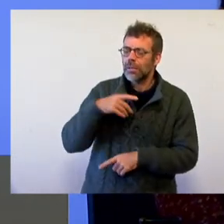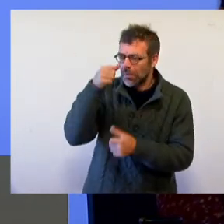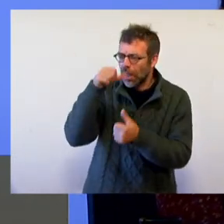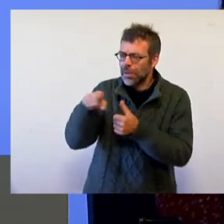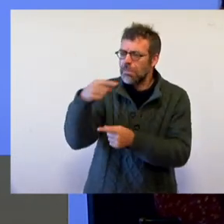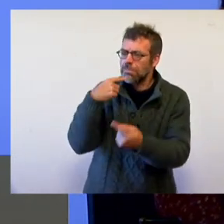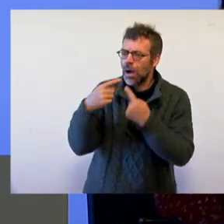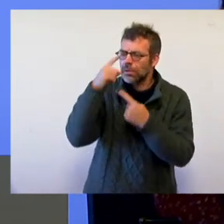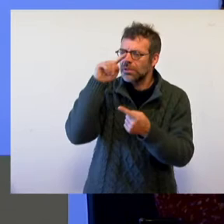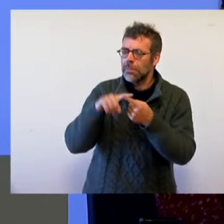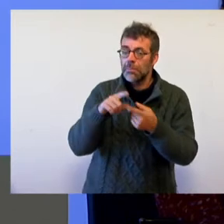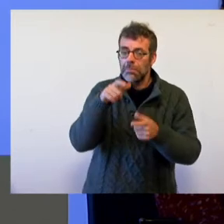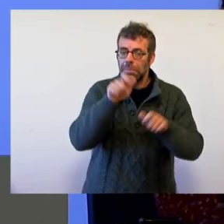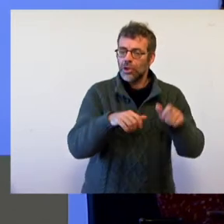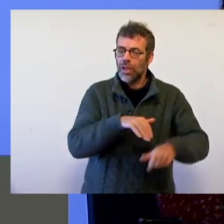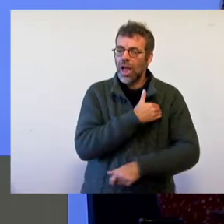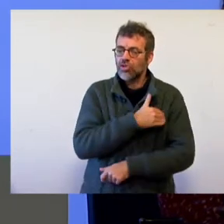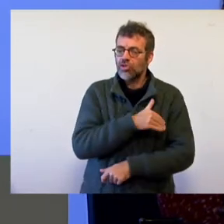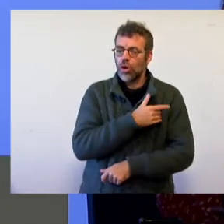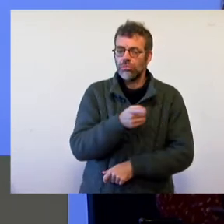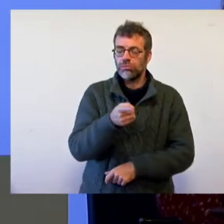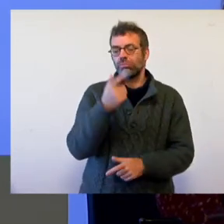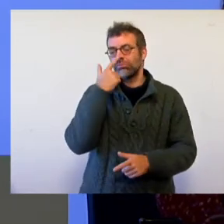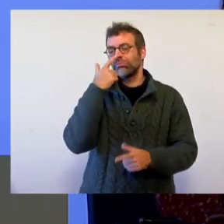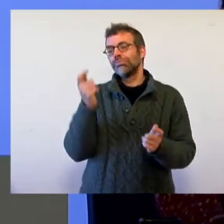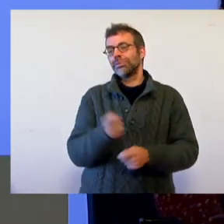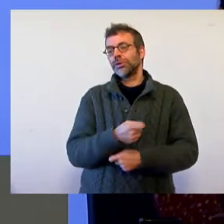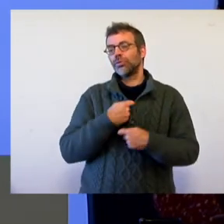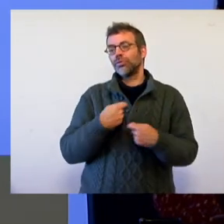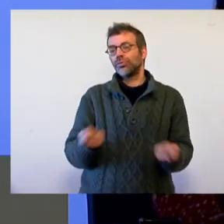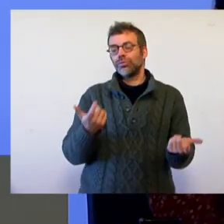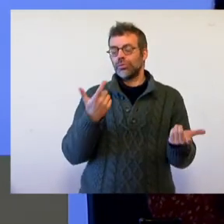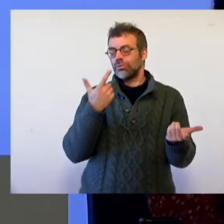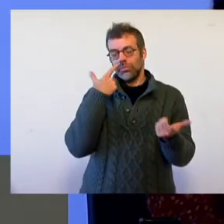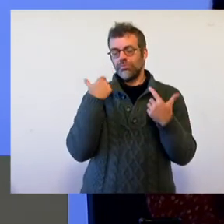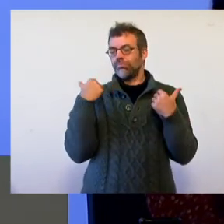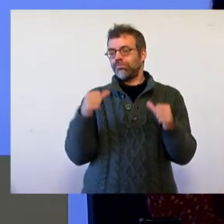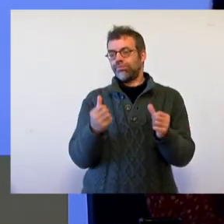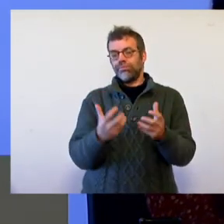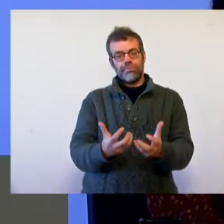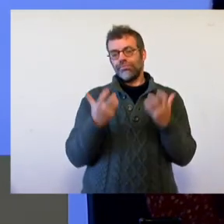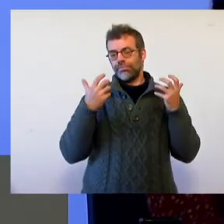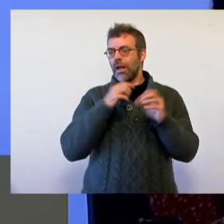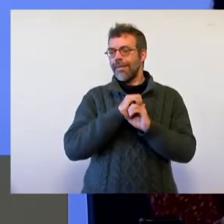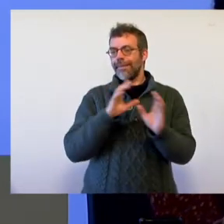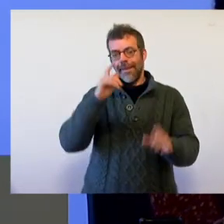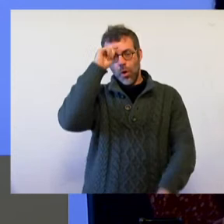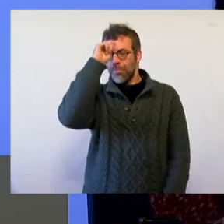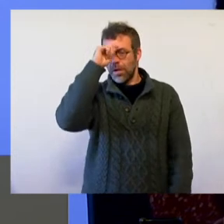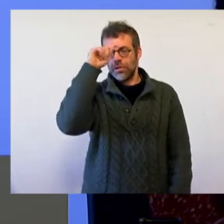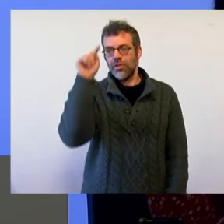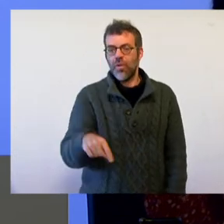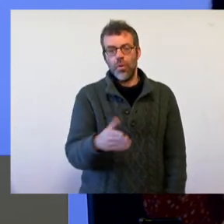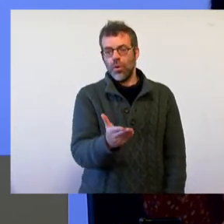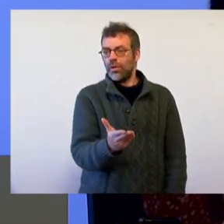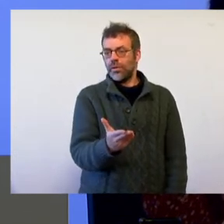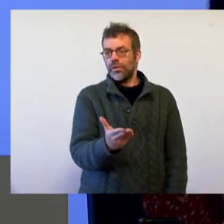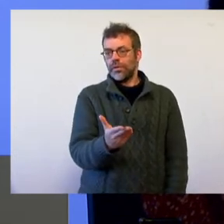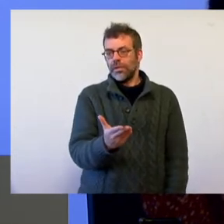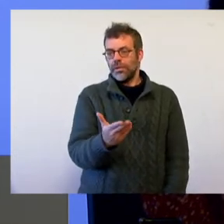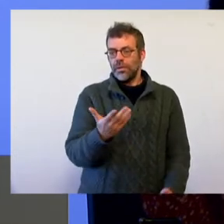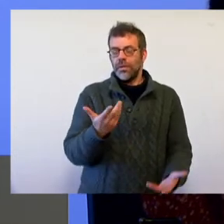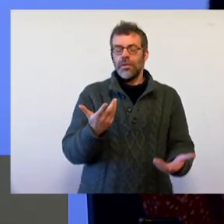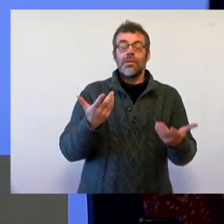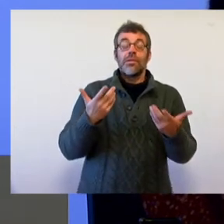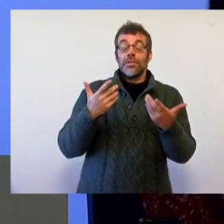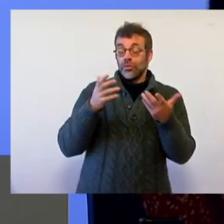les agents, et bien sûr qu'il faut rendre hommage aux agents de la collectivité. Et justement, un des choix qui a